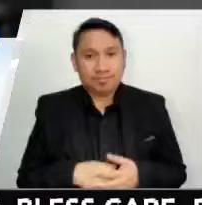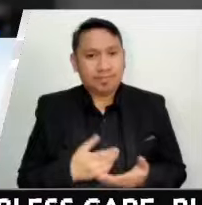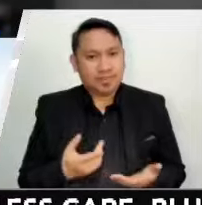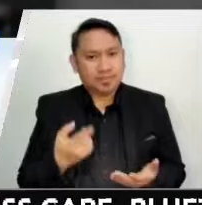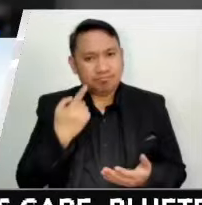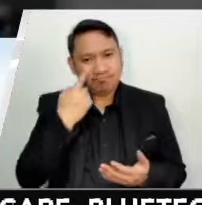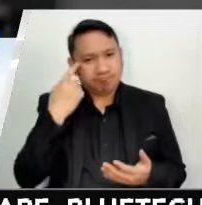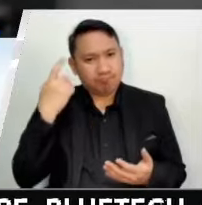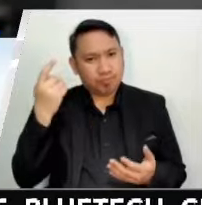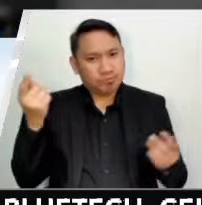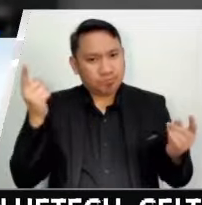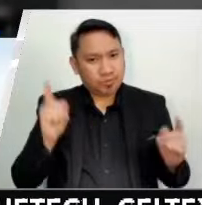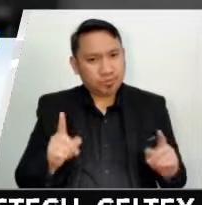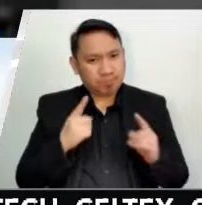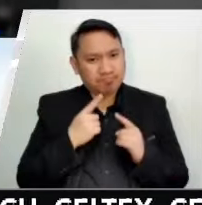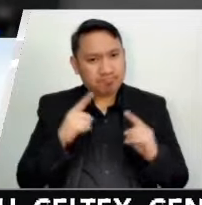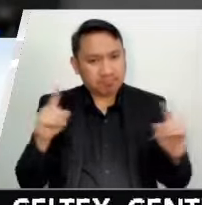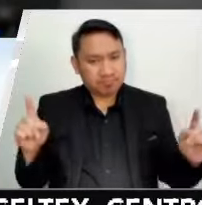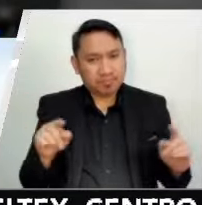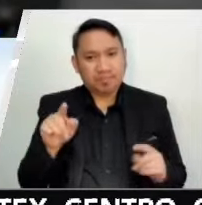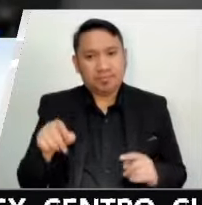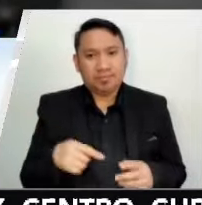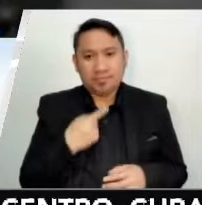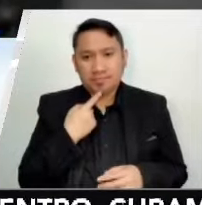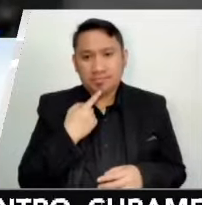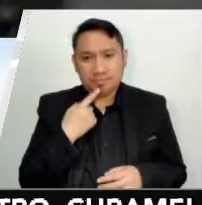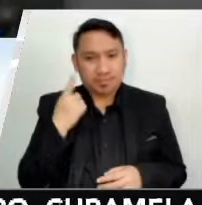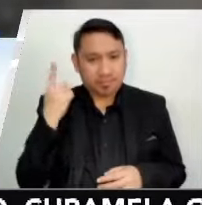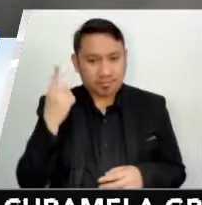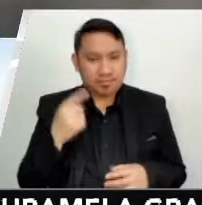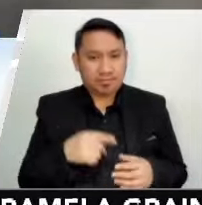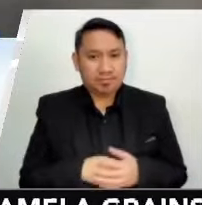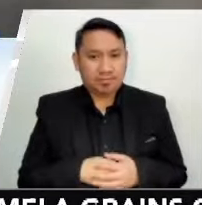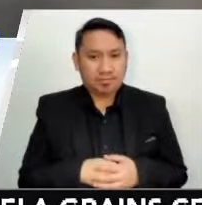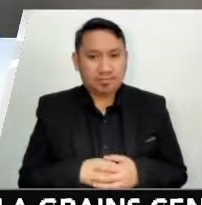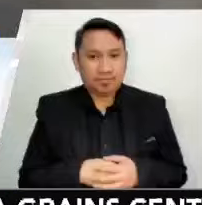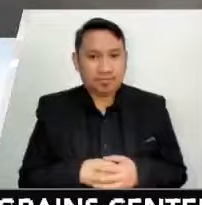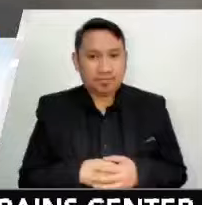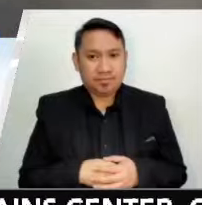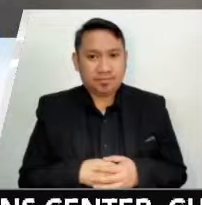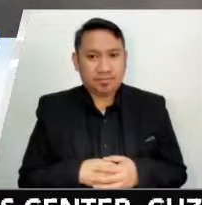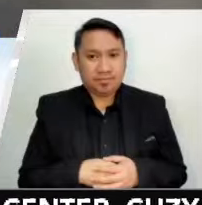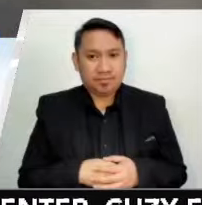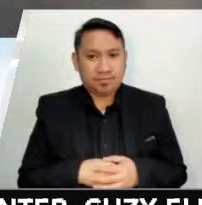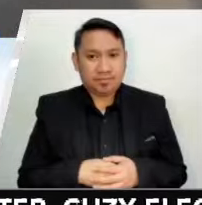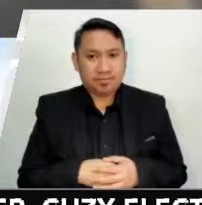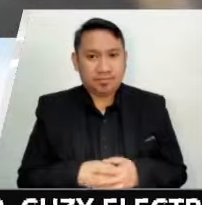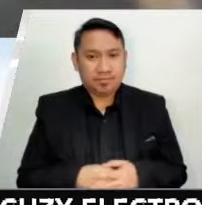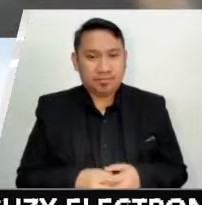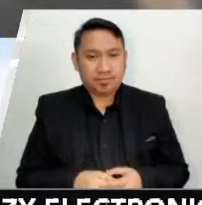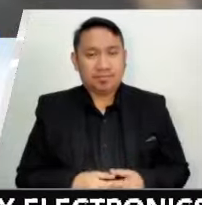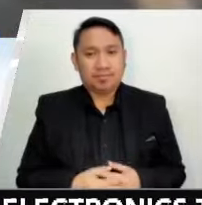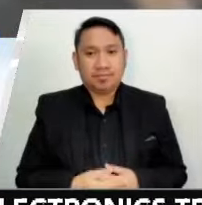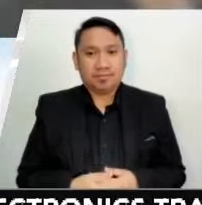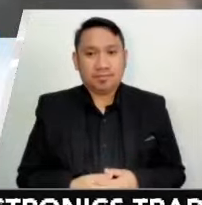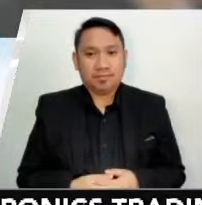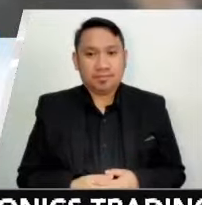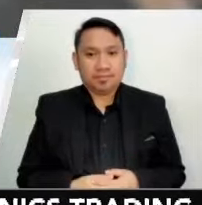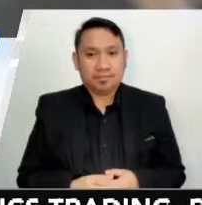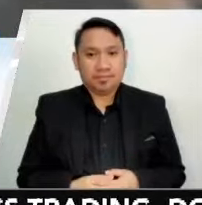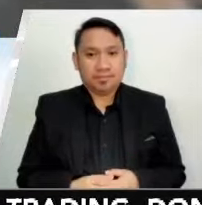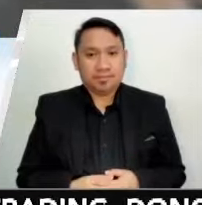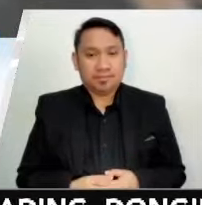ang panalo ni Carlos, sabi ni Miss Grand International 2020 first runner-up Samantha Bernardo. Hindi na nagpahuli ang